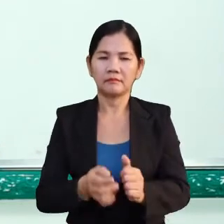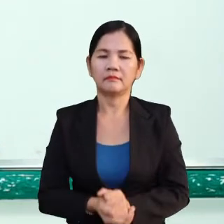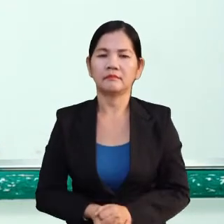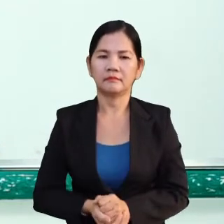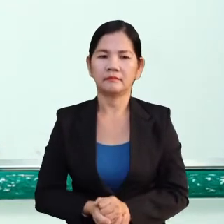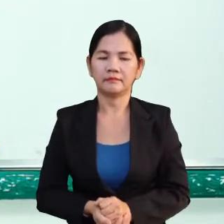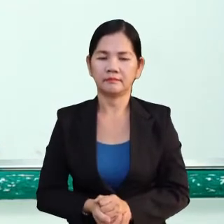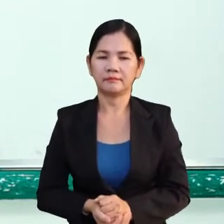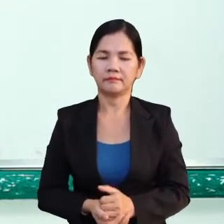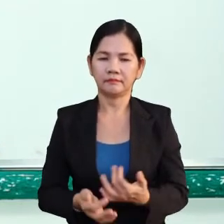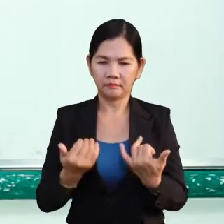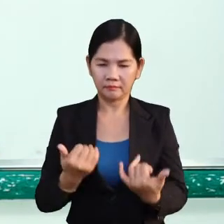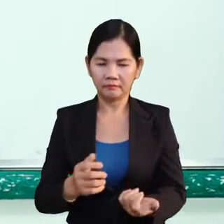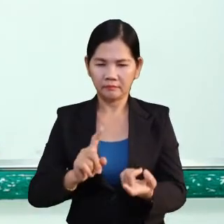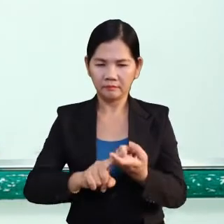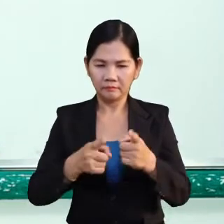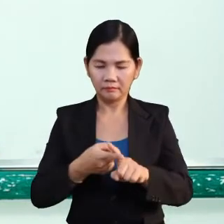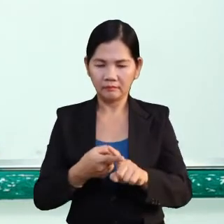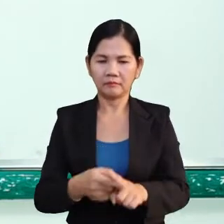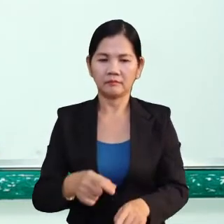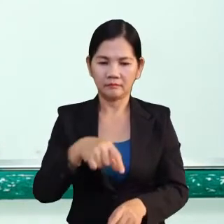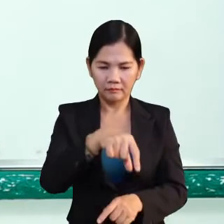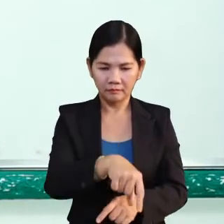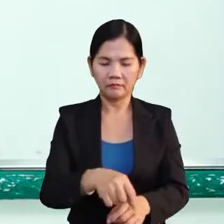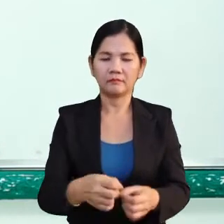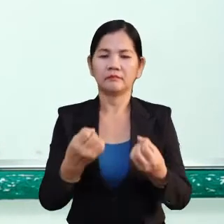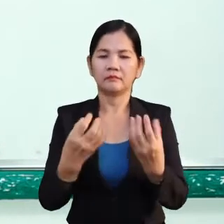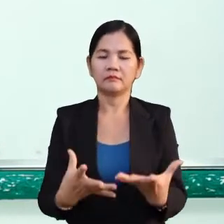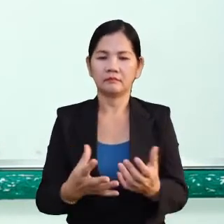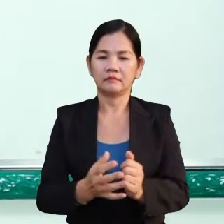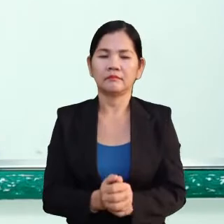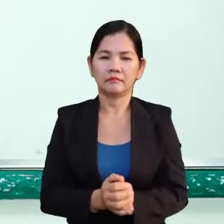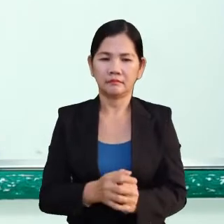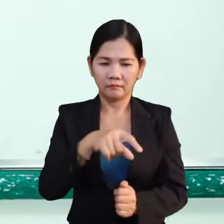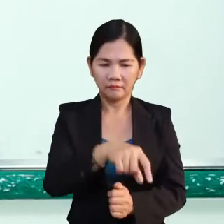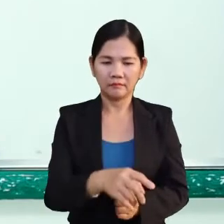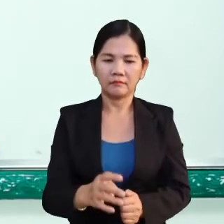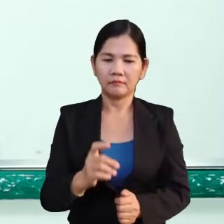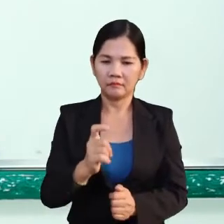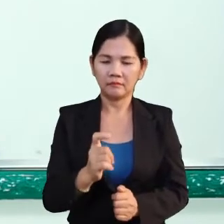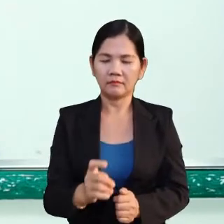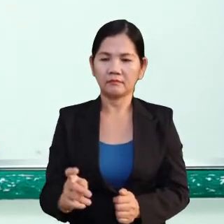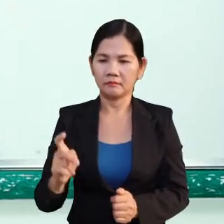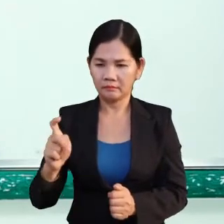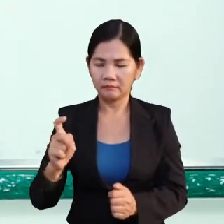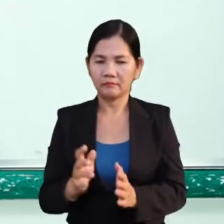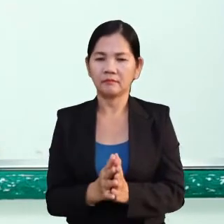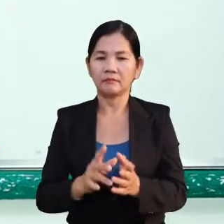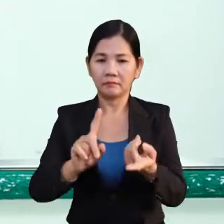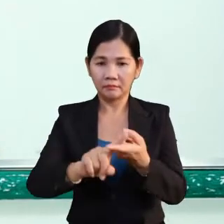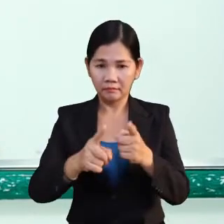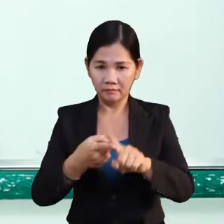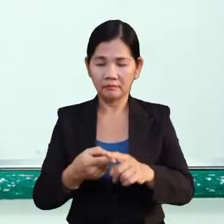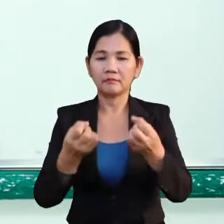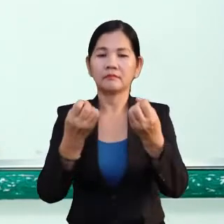អញ្ចឹងយើងដាក់លេខកលេខប្រមាណចាកខកខហើយកូនស្ដាប់អ្នកគ្រូណែនាំម្ដ